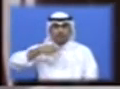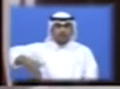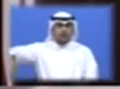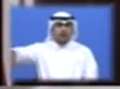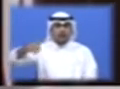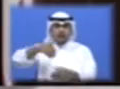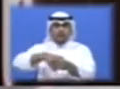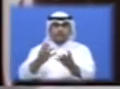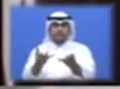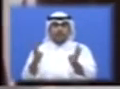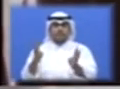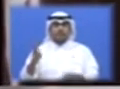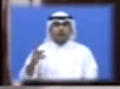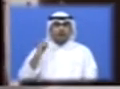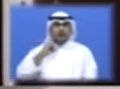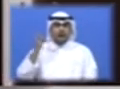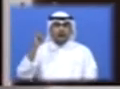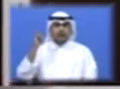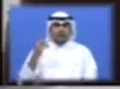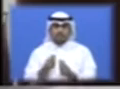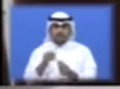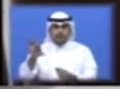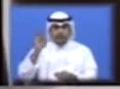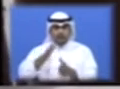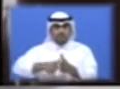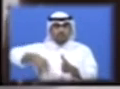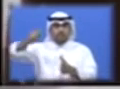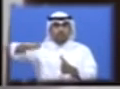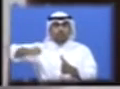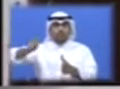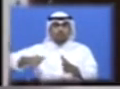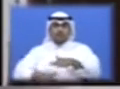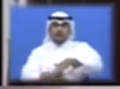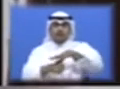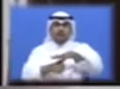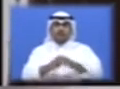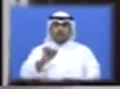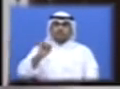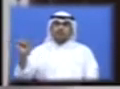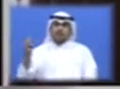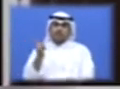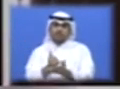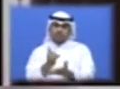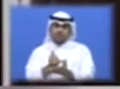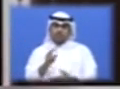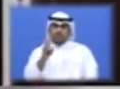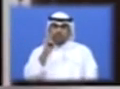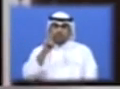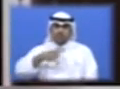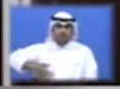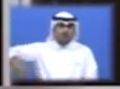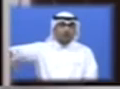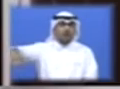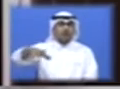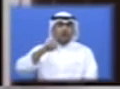فيه البرلمانات العربية لرئاسة اتحادها في شخص رئيس المجلس مرزوق علي الغانم، مشددا على أهمية بل